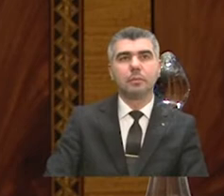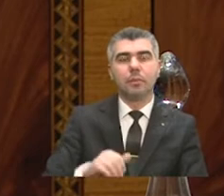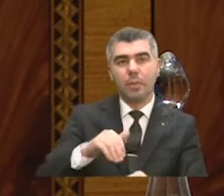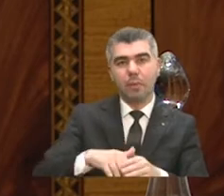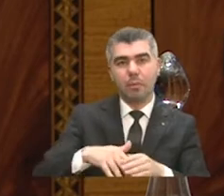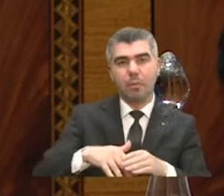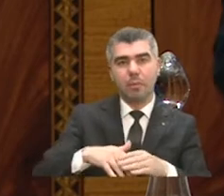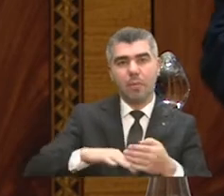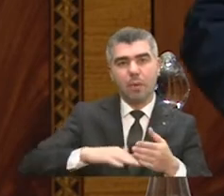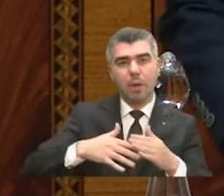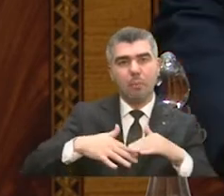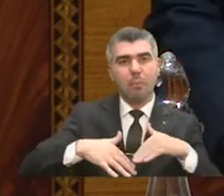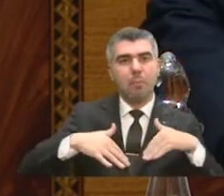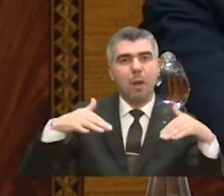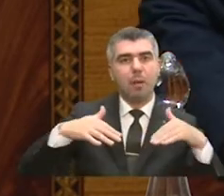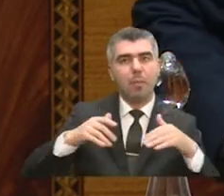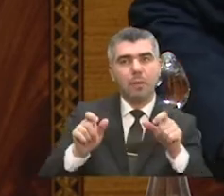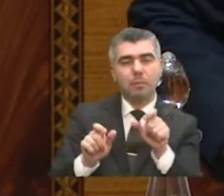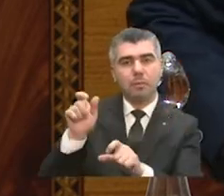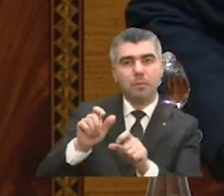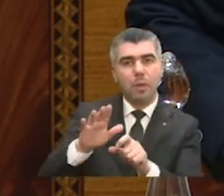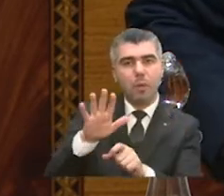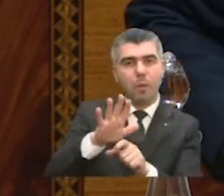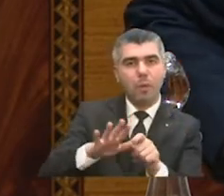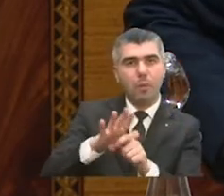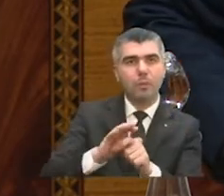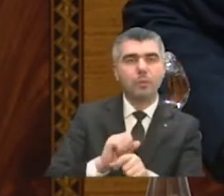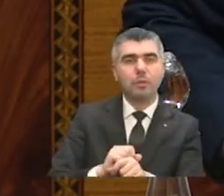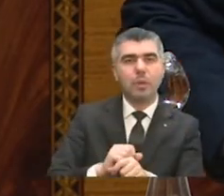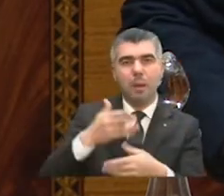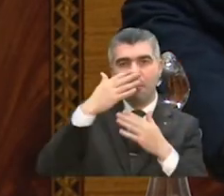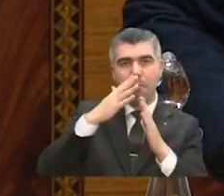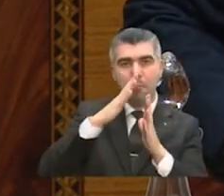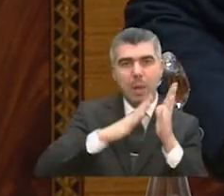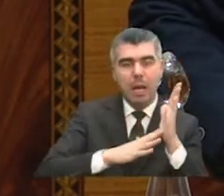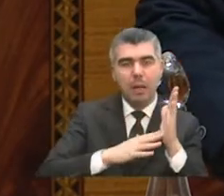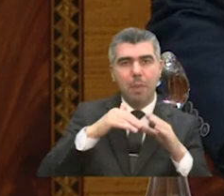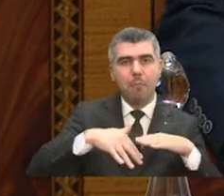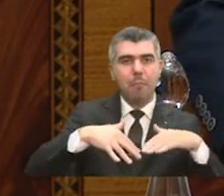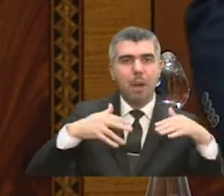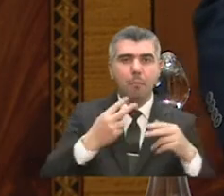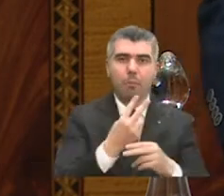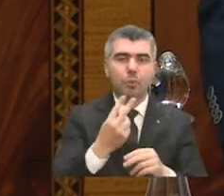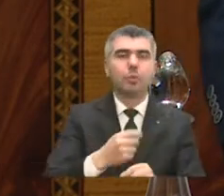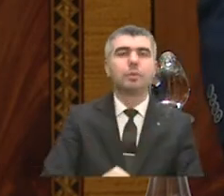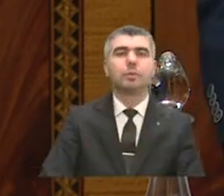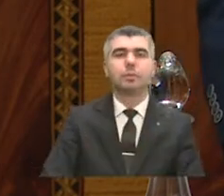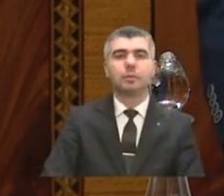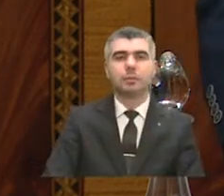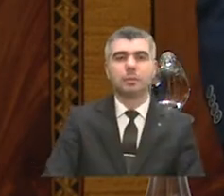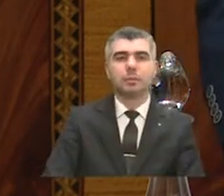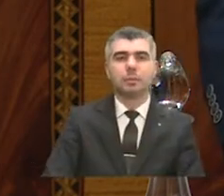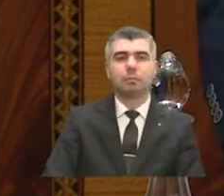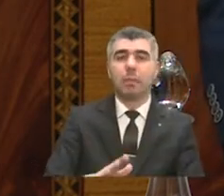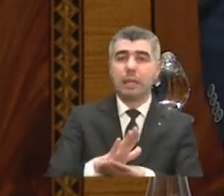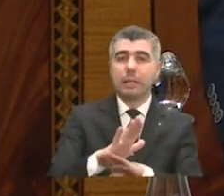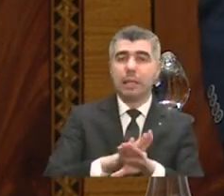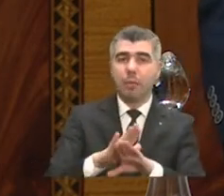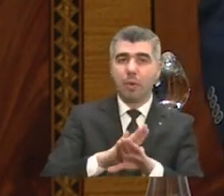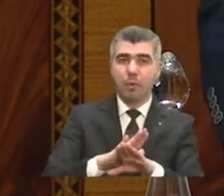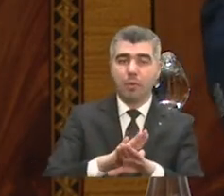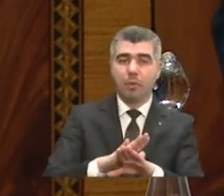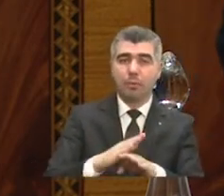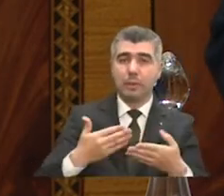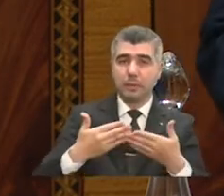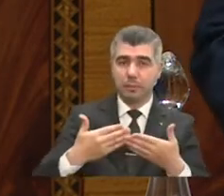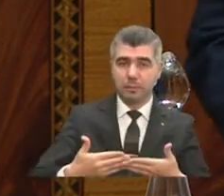Messieurs les présidents, chers frères, chères sœurs, représentants de la nation marocaine au